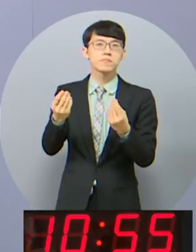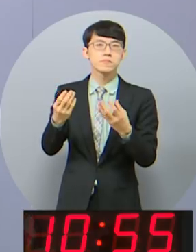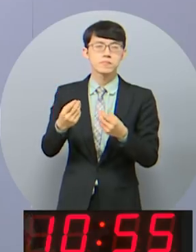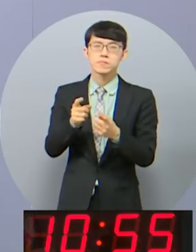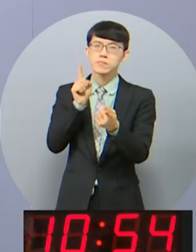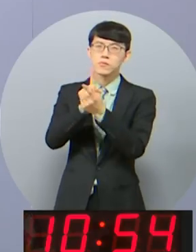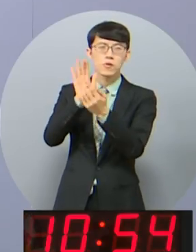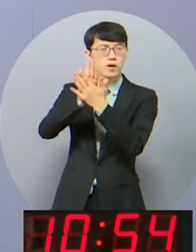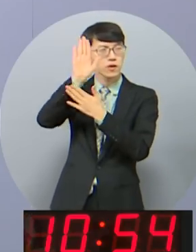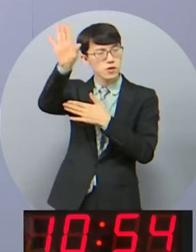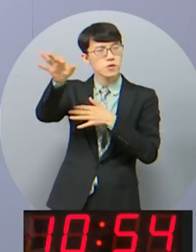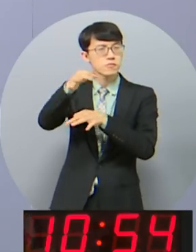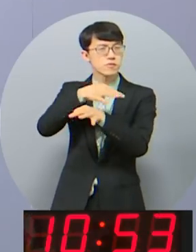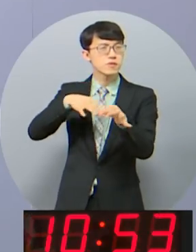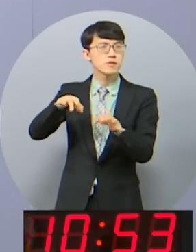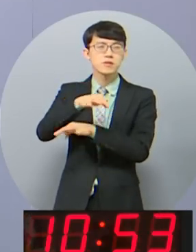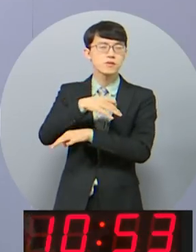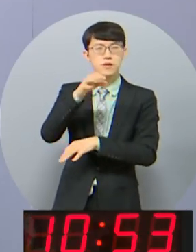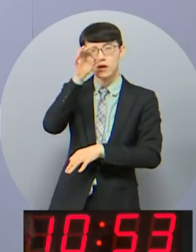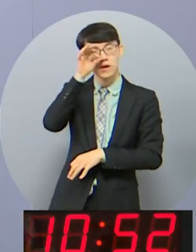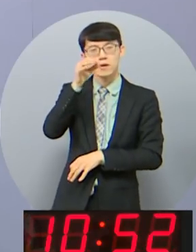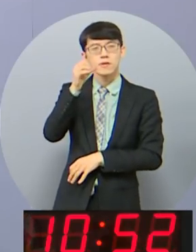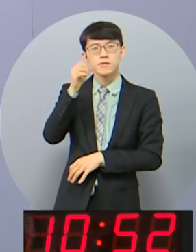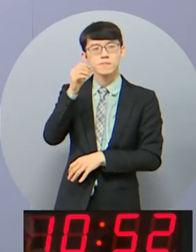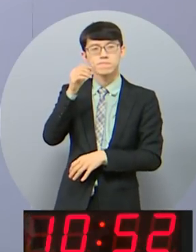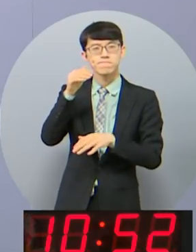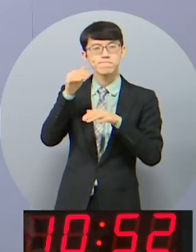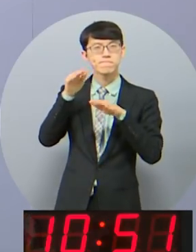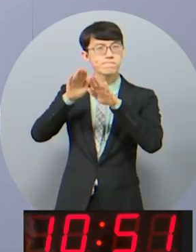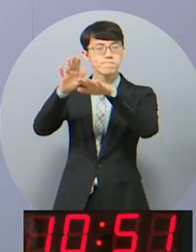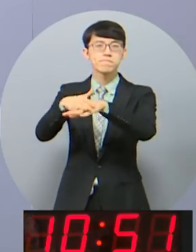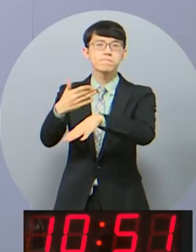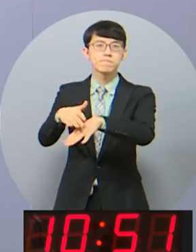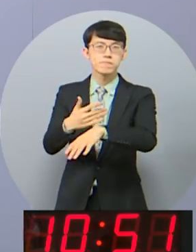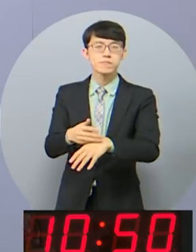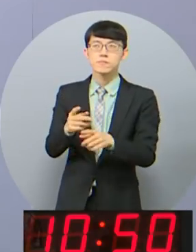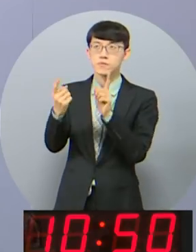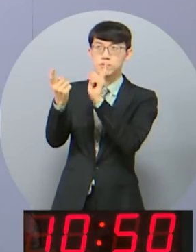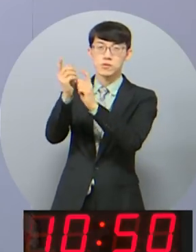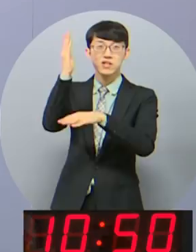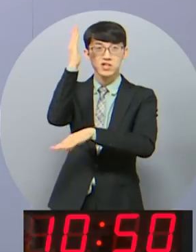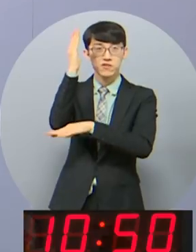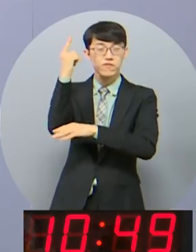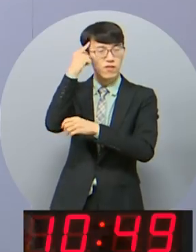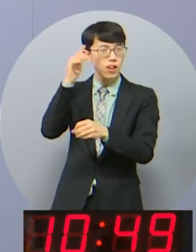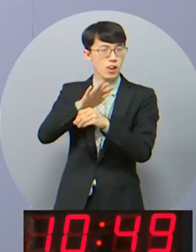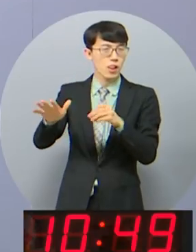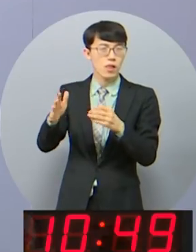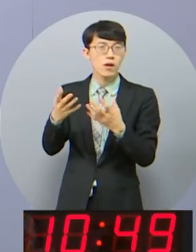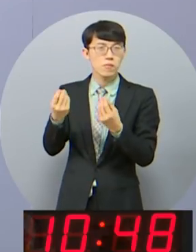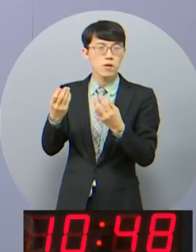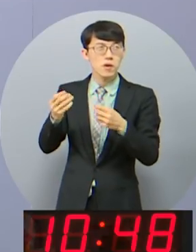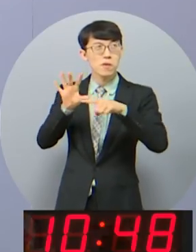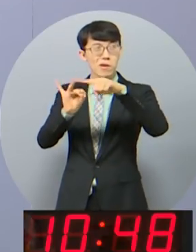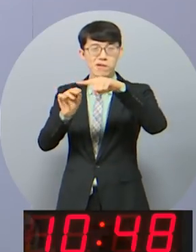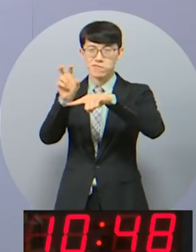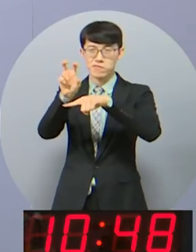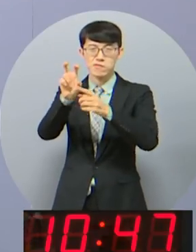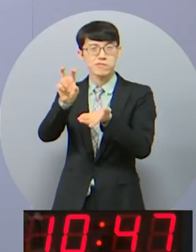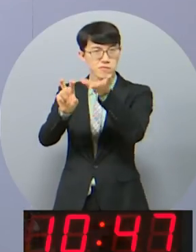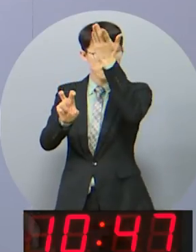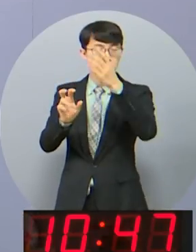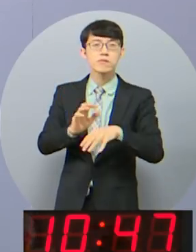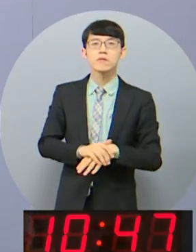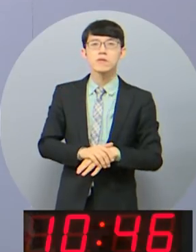观，对执政党各项施政满意度不满的比例高达七成，主要是因为第